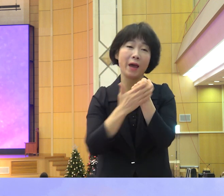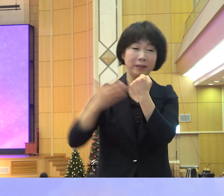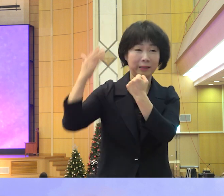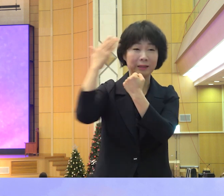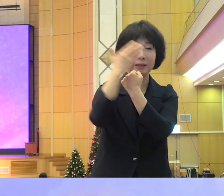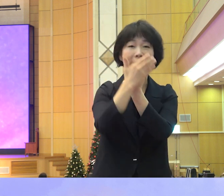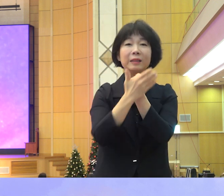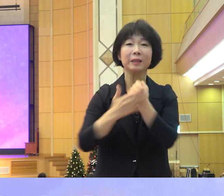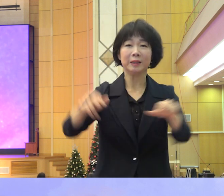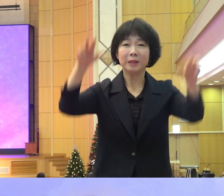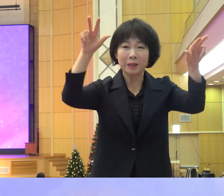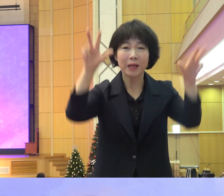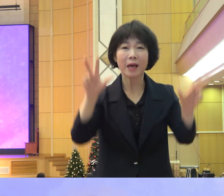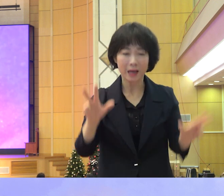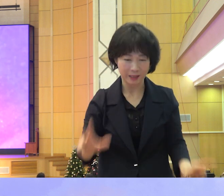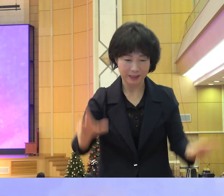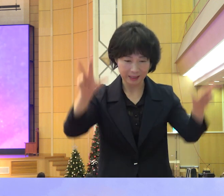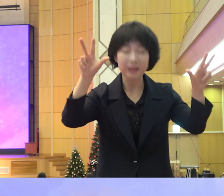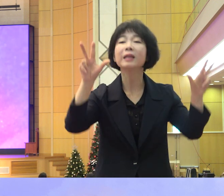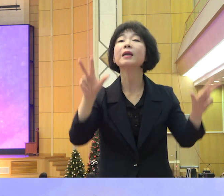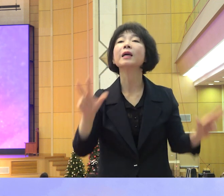주의 은혜